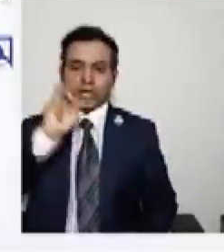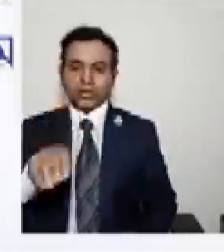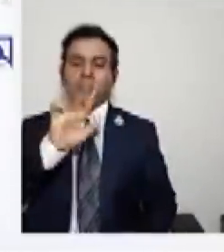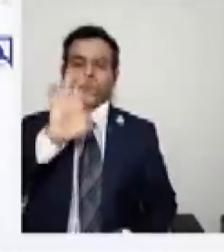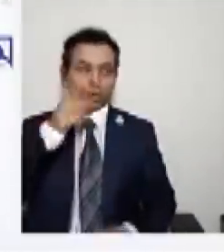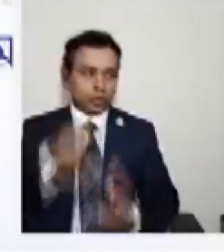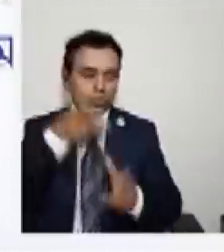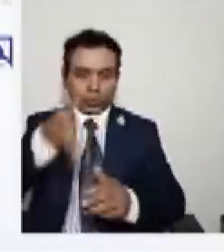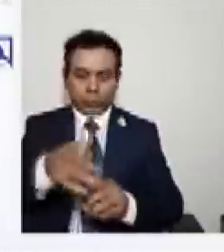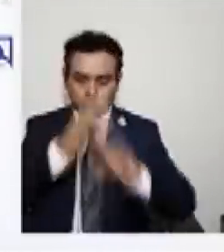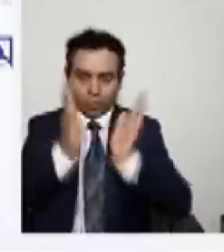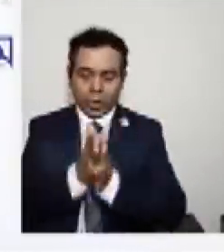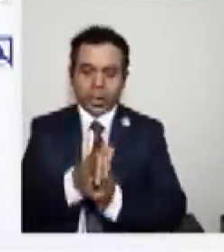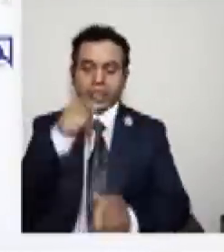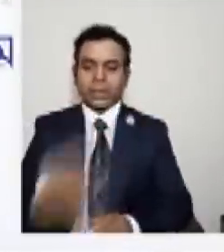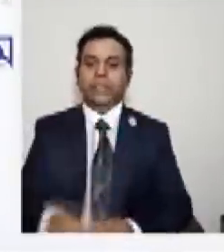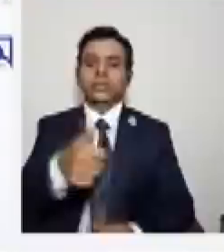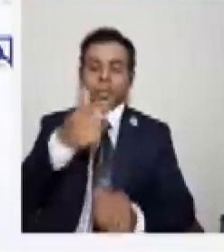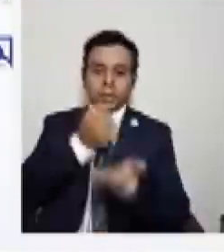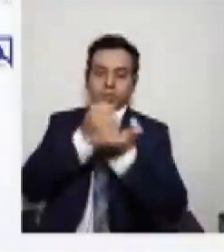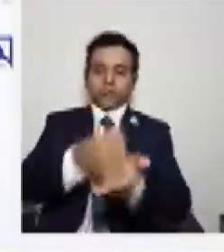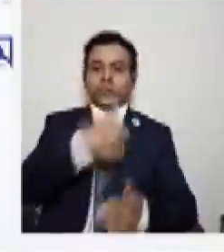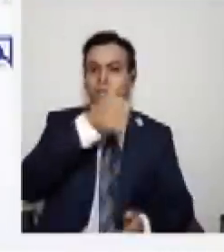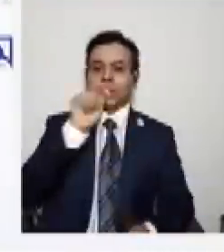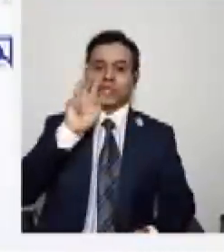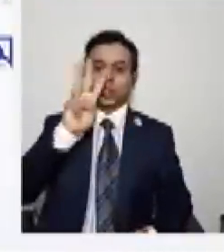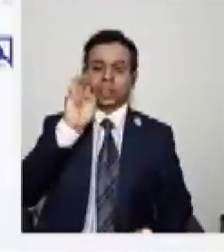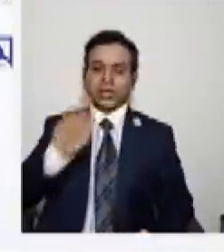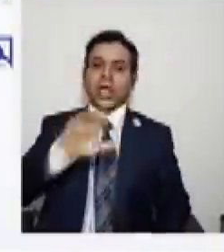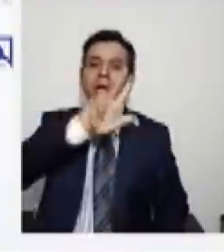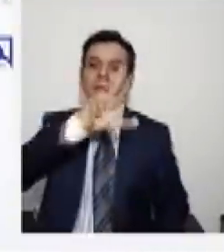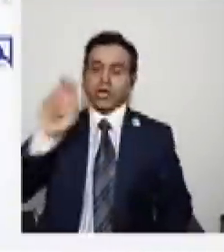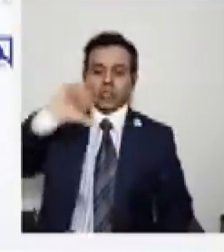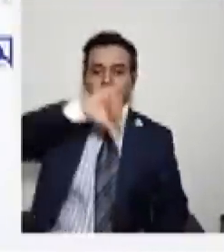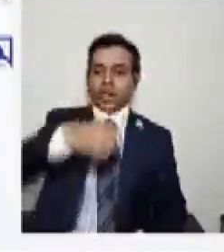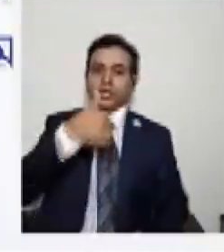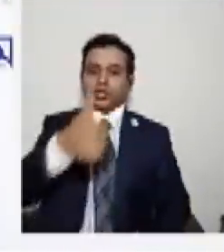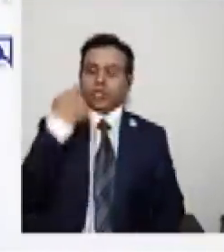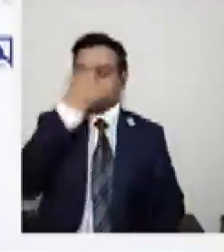1,972 জন এবং এ পর্যন্ত ছাড় পেয়েছেন 2,78,350 জন। বর্তমানে কোয়ারেন্টাইনে আছেন